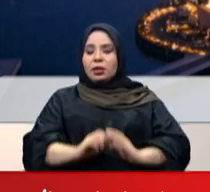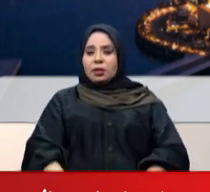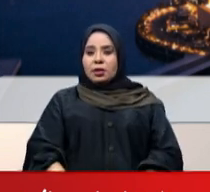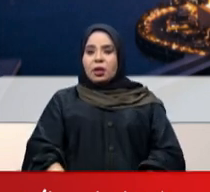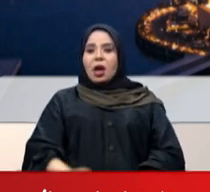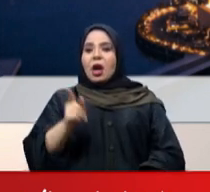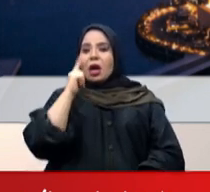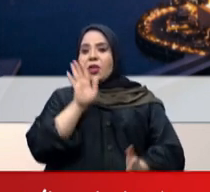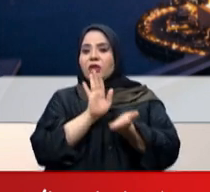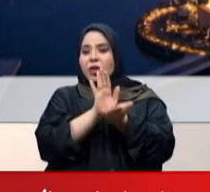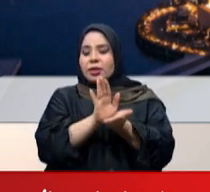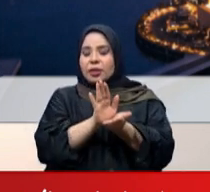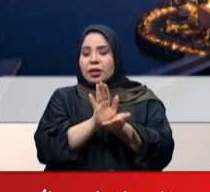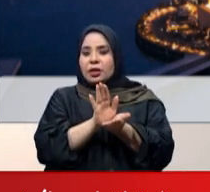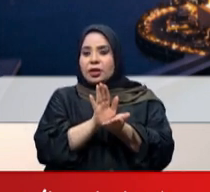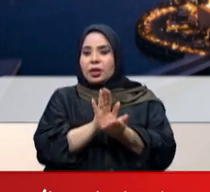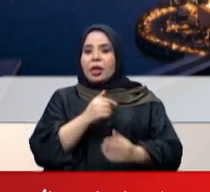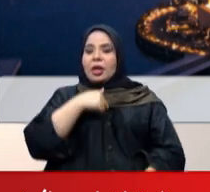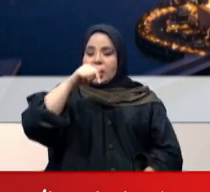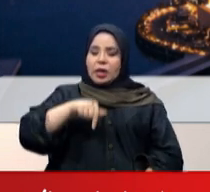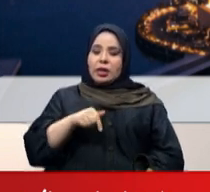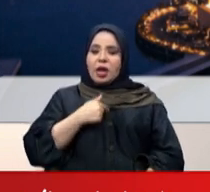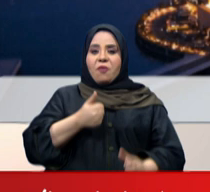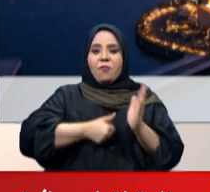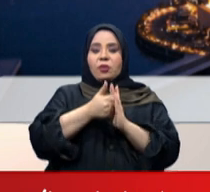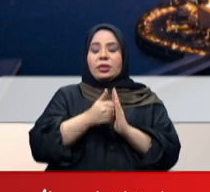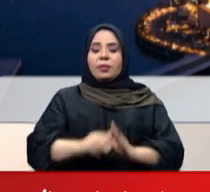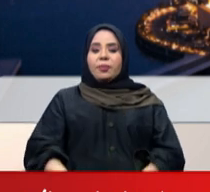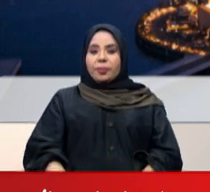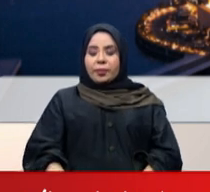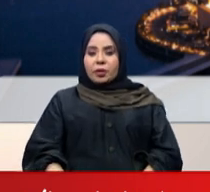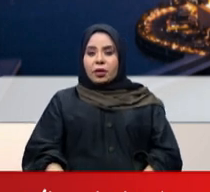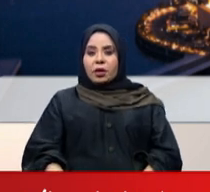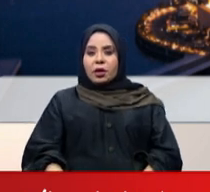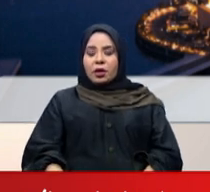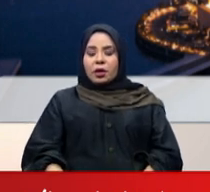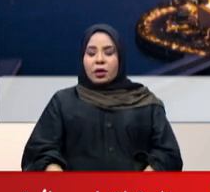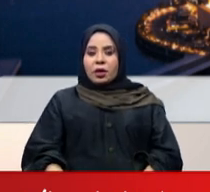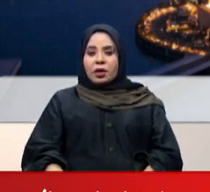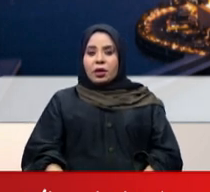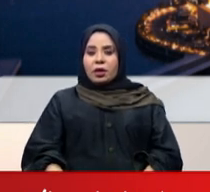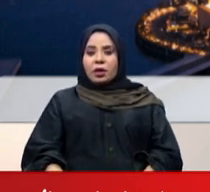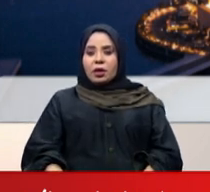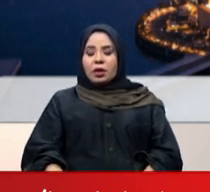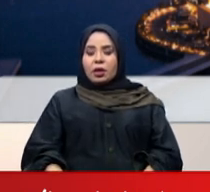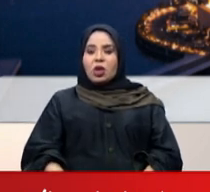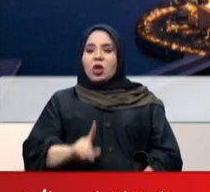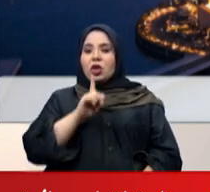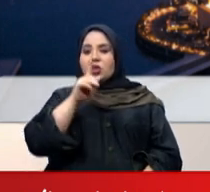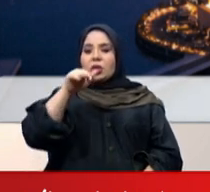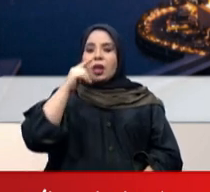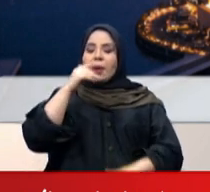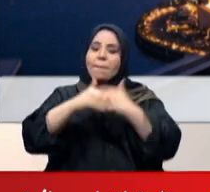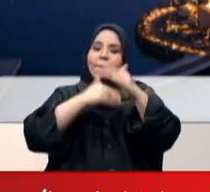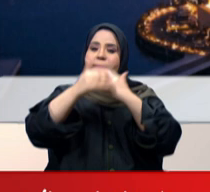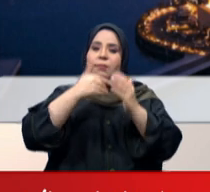الفئة التي كان لنا الشرف أن احنا نمثلها وتكون قدوة لرواد أعمال آخرين ليحصدوا هذه الجائزة إن شاء الله في السنوات القادمة